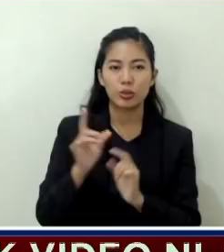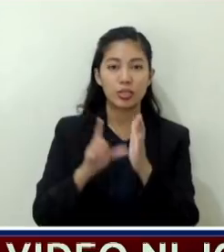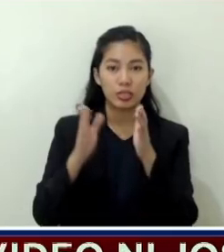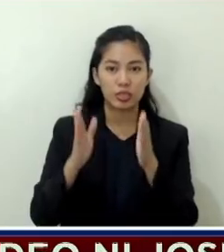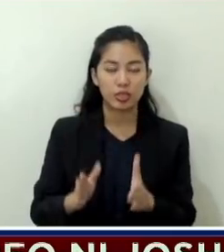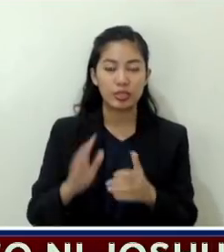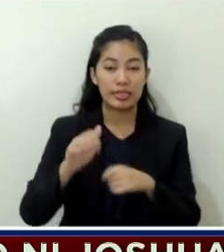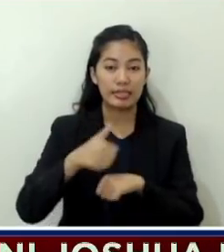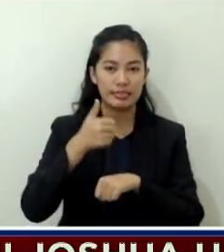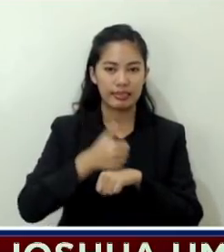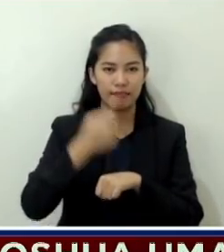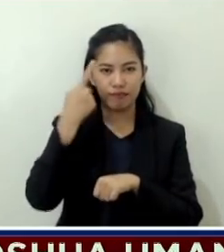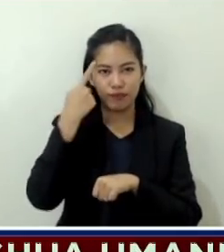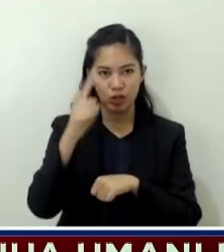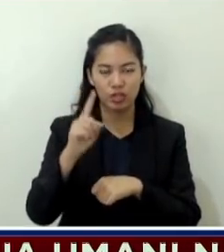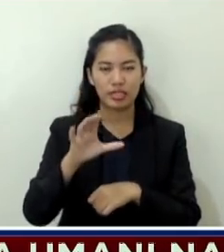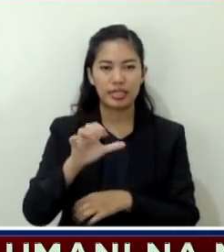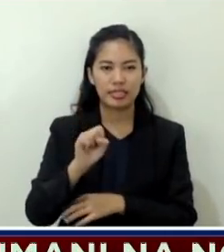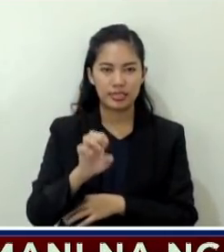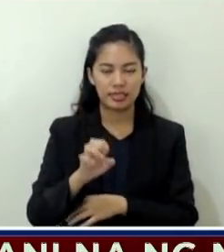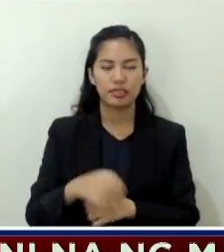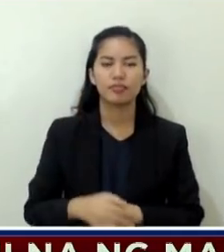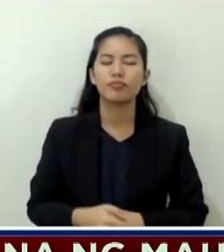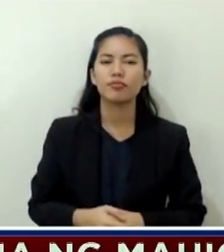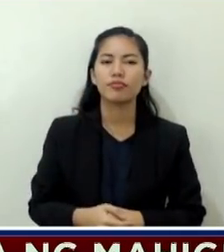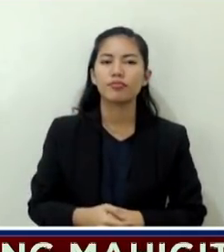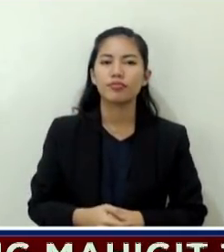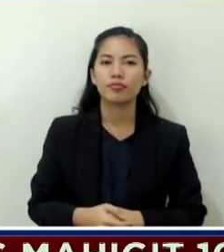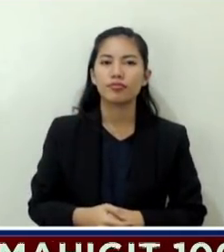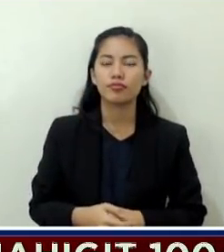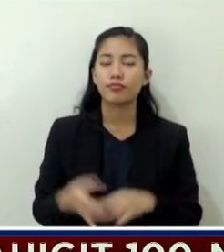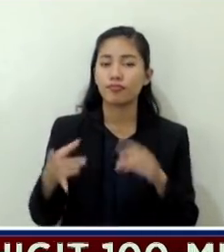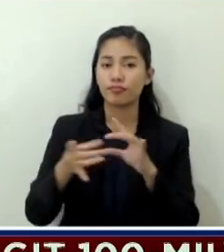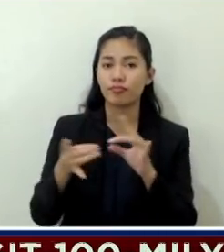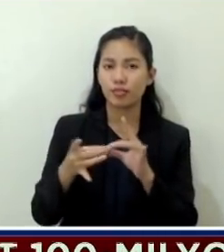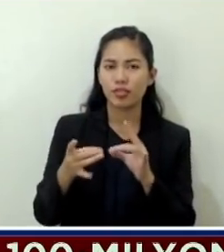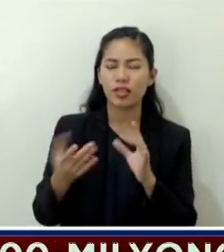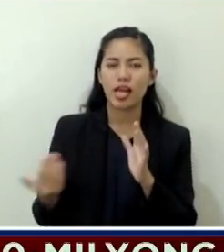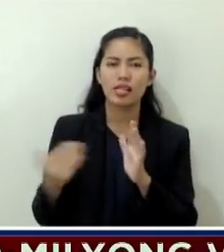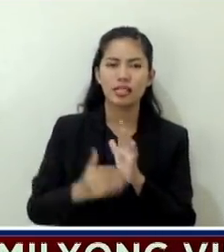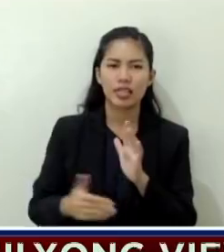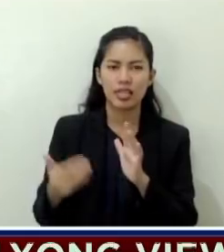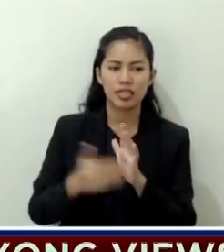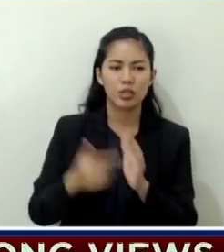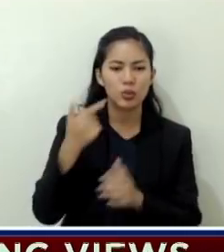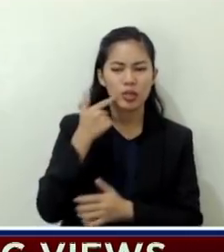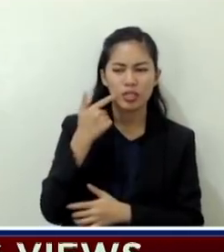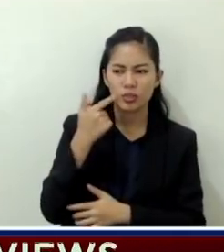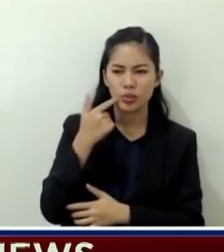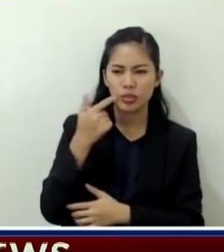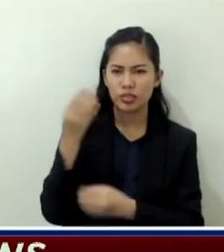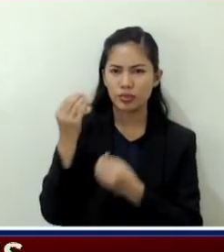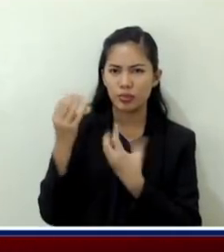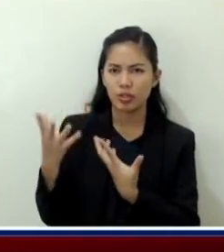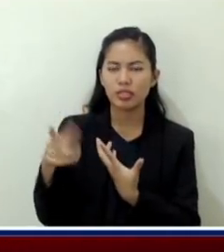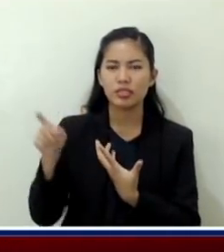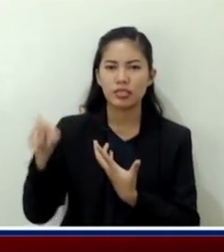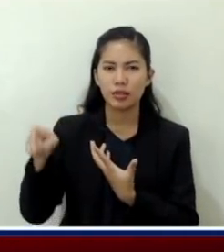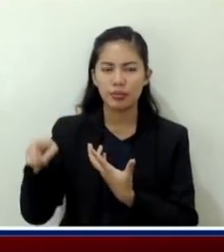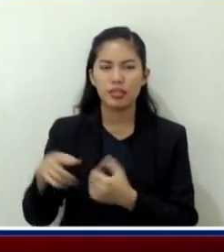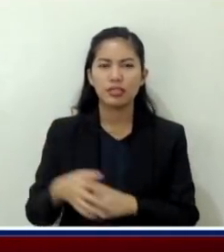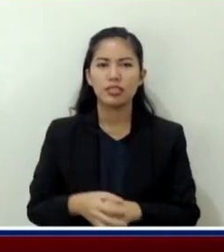sa kaso. Sinabi rin ni Ferulino na makailang beses umano siyang sinabihan ni Guanzon na katigan ang posisyon nito